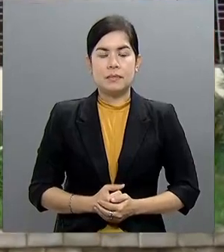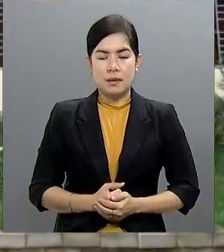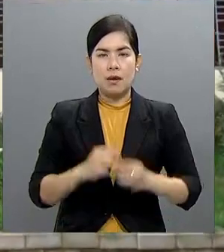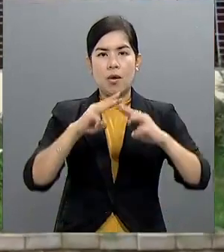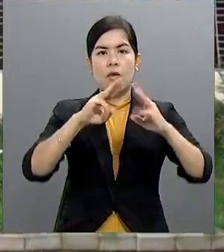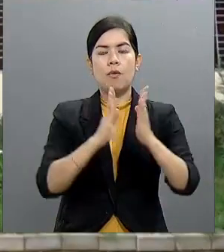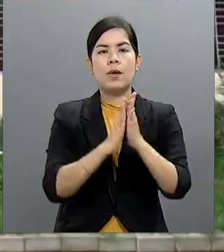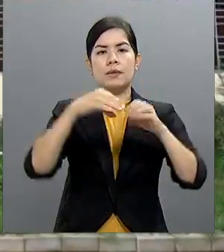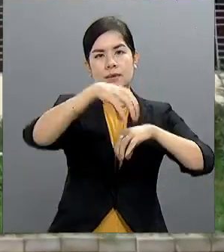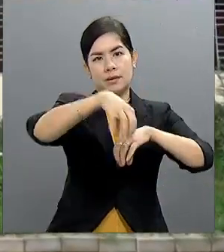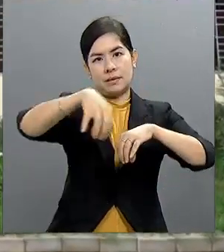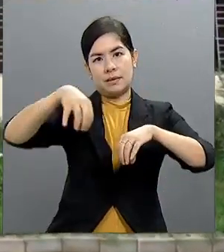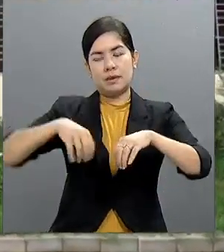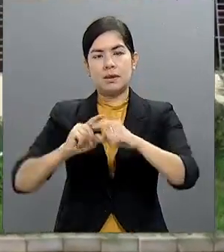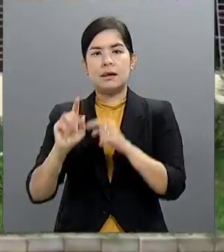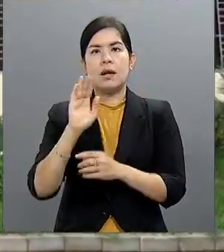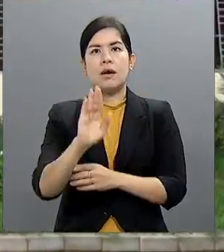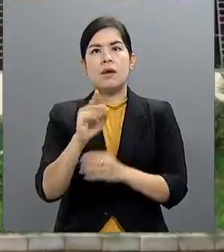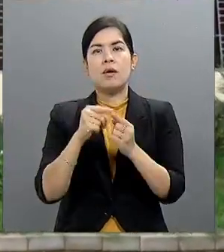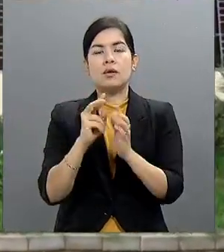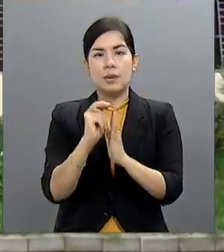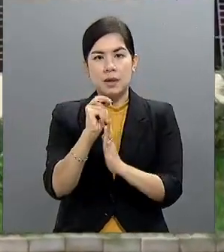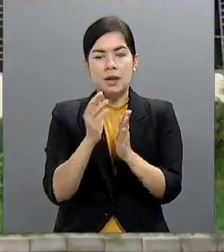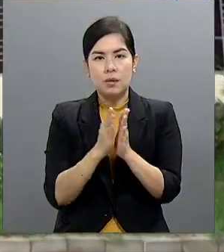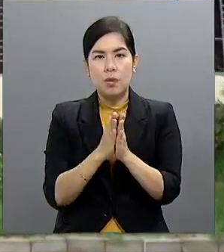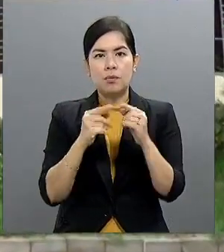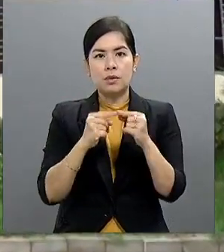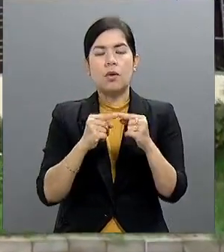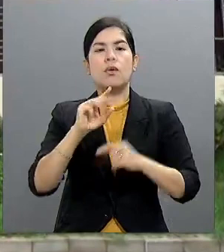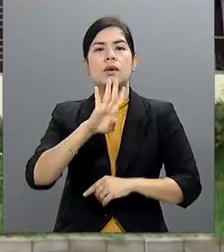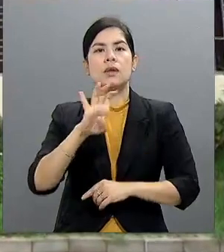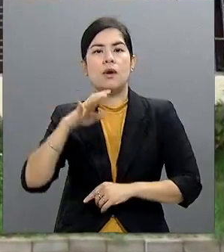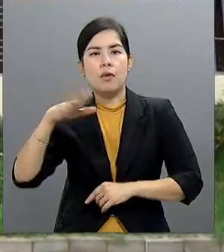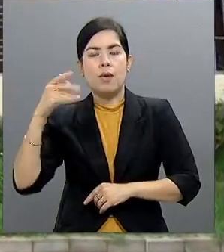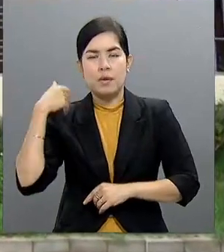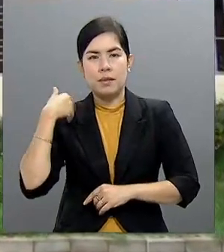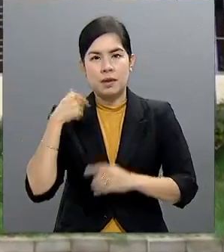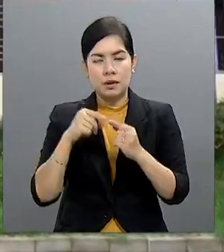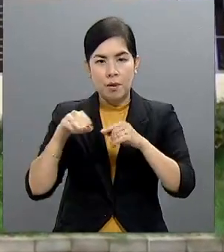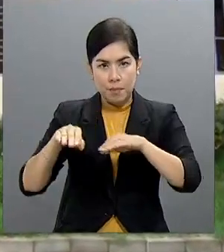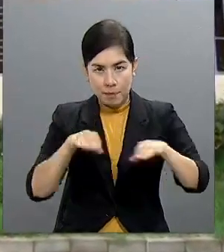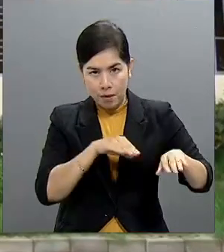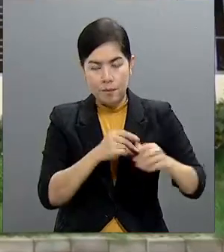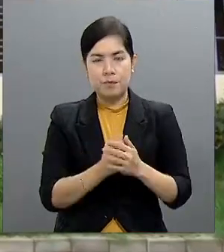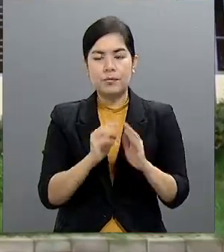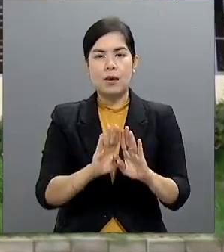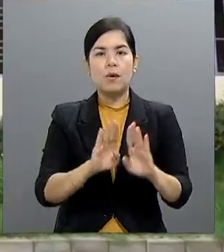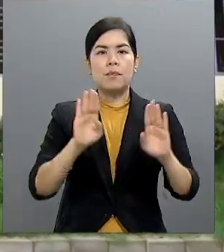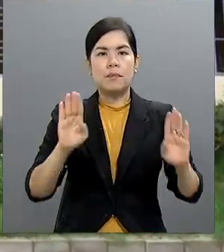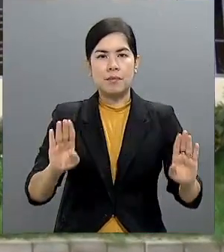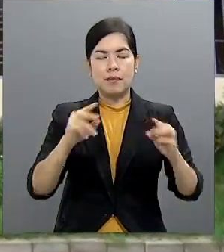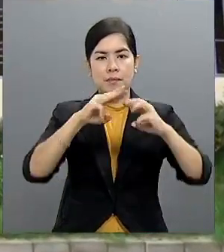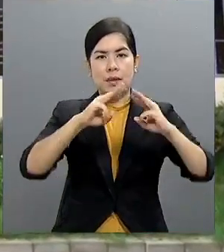จำนวนทั้งหมด461วัดเพื่อเตรียมความพร้อมในการเปิดวัดที่จะให้พุทธศาสนิกช